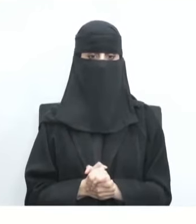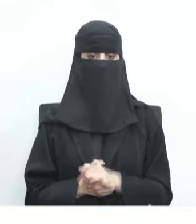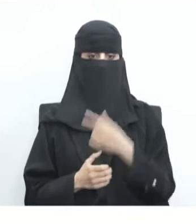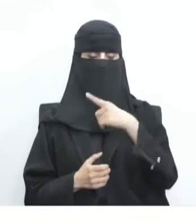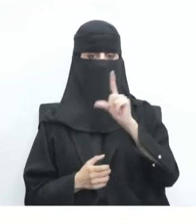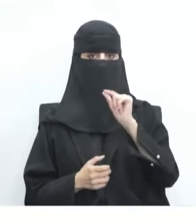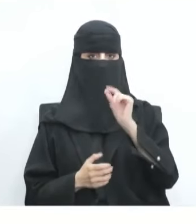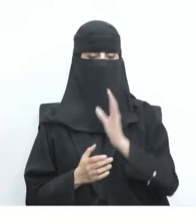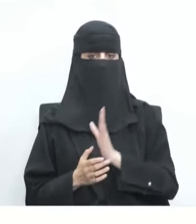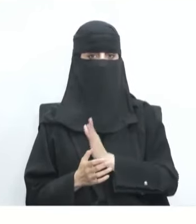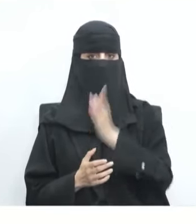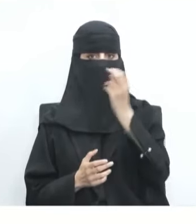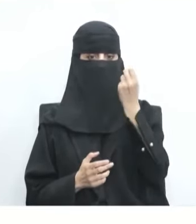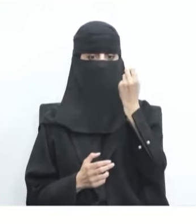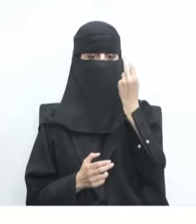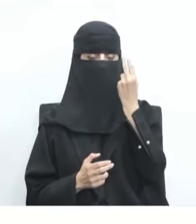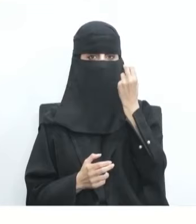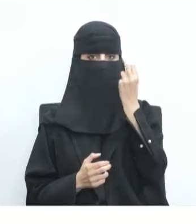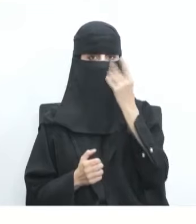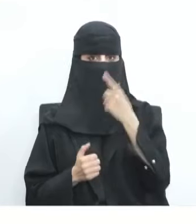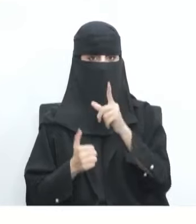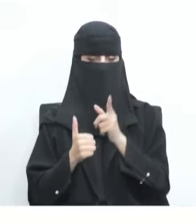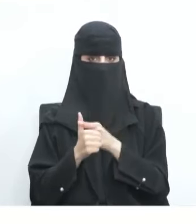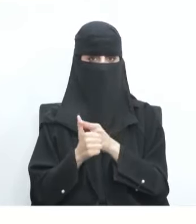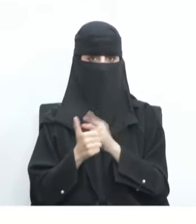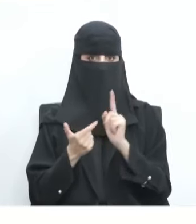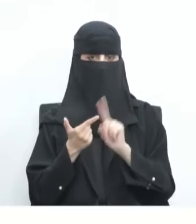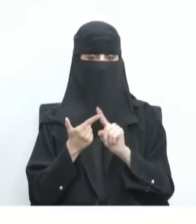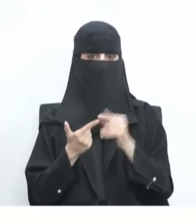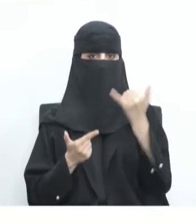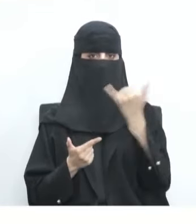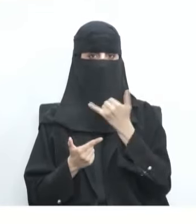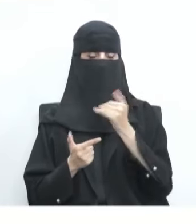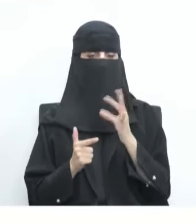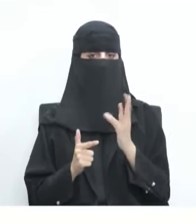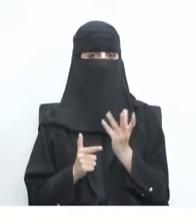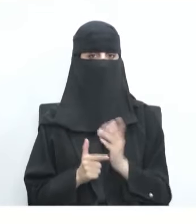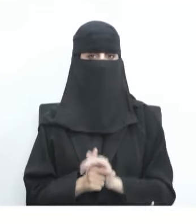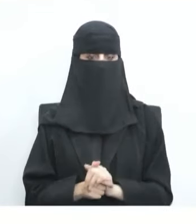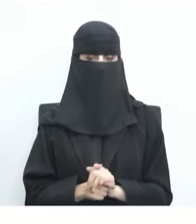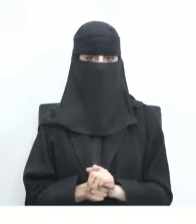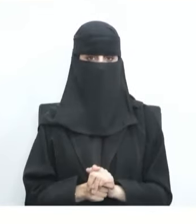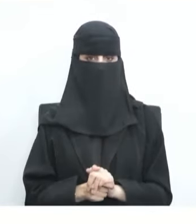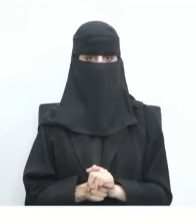احسنتم الكتب غنيه بالافكار سهله